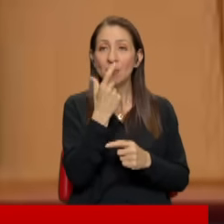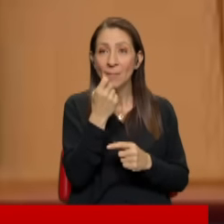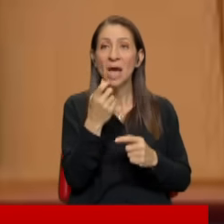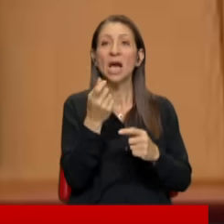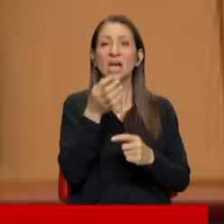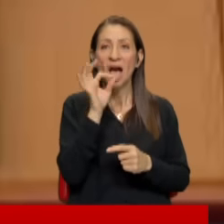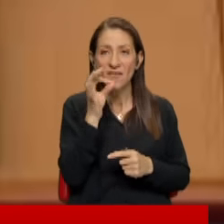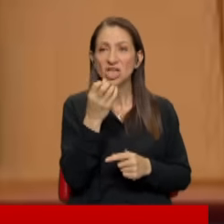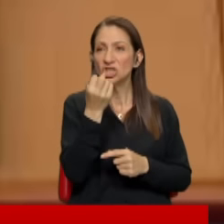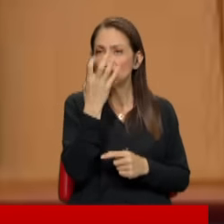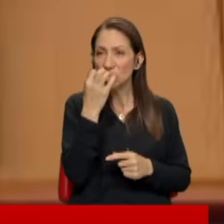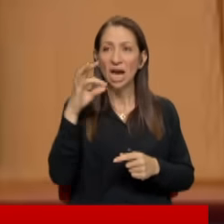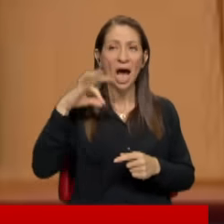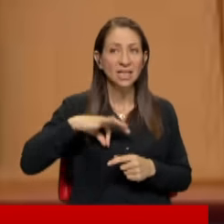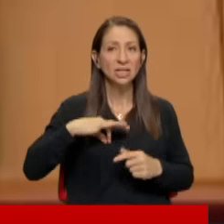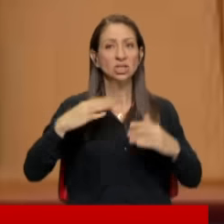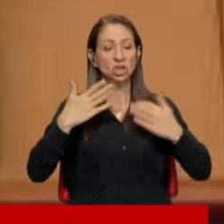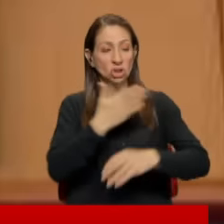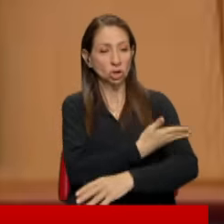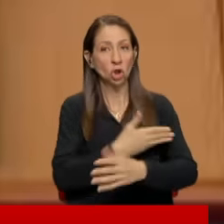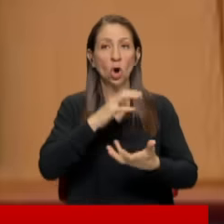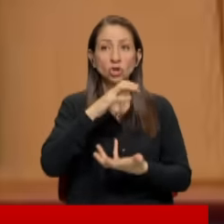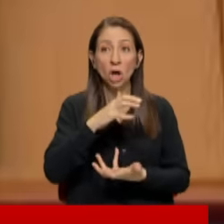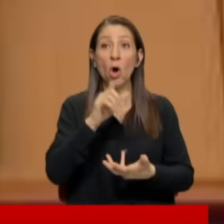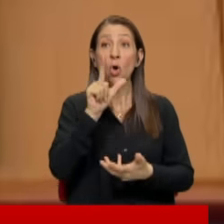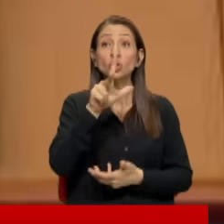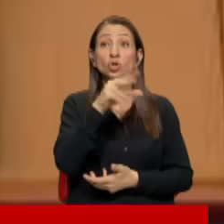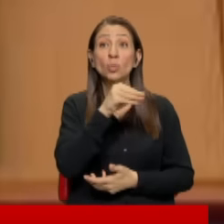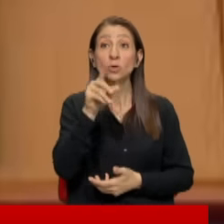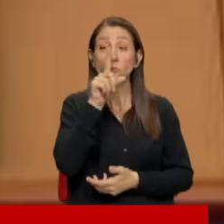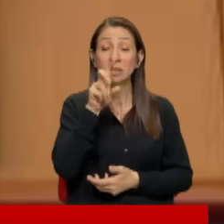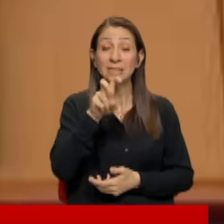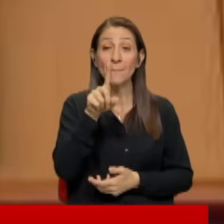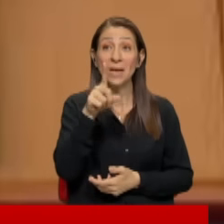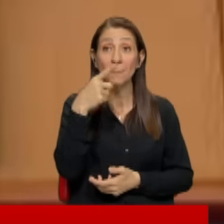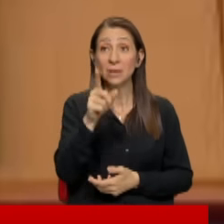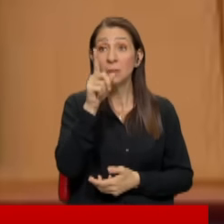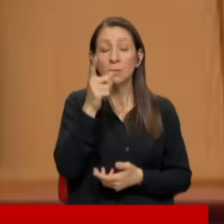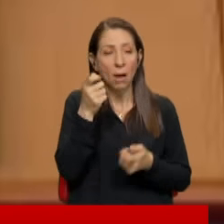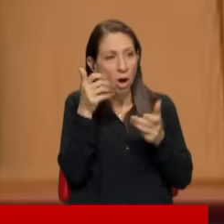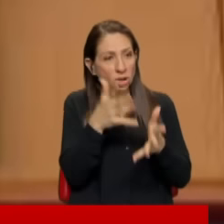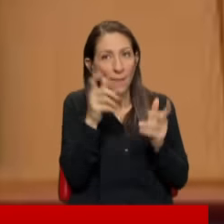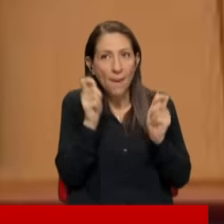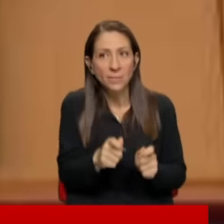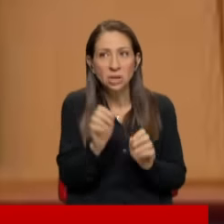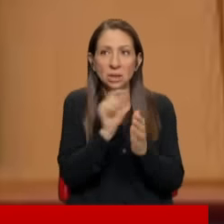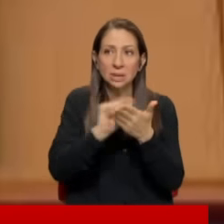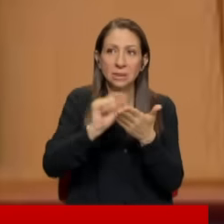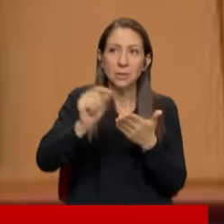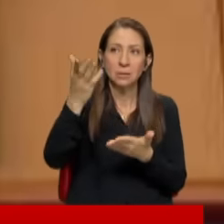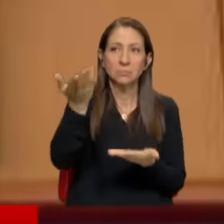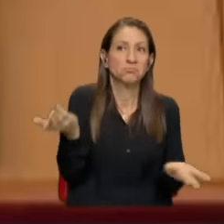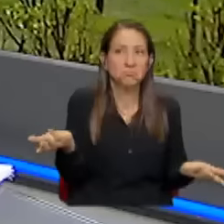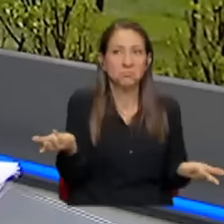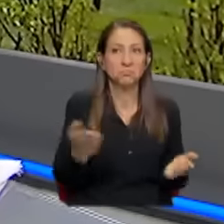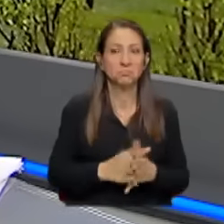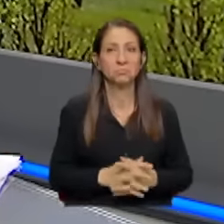kuru kahve, çiçek, atlet, tişört ve oyuncağa 13 milyon 181 bin liralık harcama yapıldığı yazıldı.